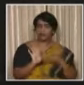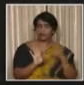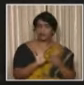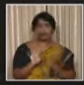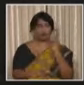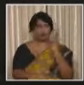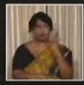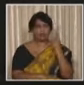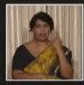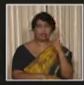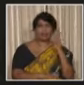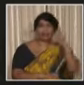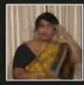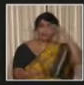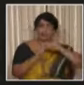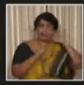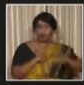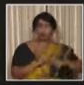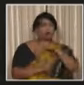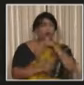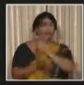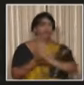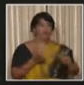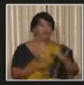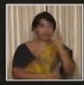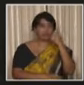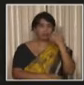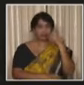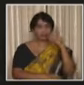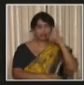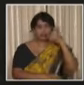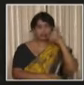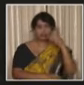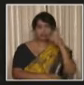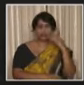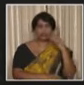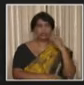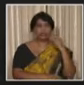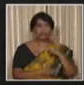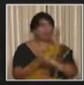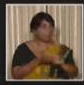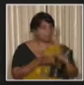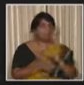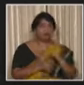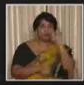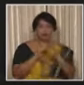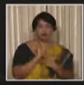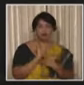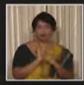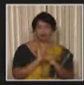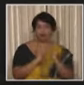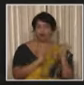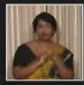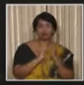1000ක් 1200ක් විදුලි බල මණ්ඩලයේ විශ්‍රාම යනවා. එතර 1200ක් 2000ක් විතර වගේ විශ්‍රාම යනකට අවශ්‍ය පිරිස තාක්ෂණික වශයෙන් බඳවා